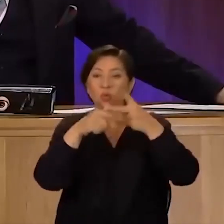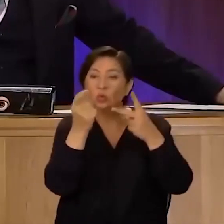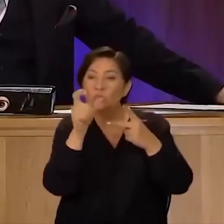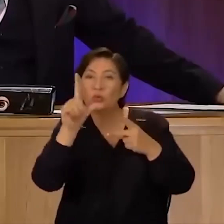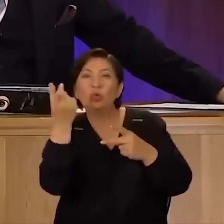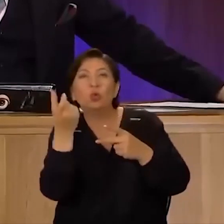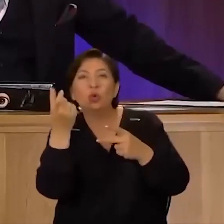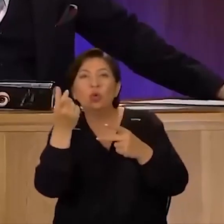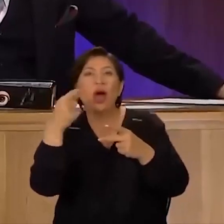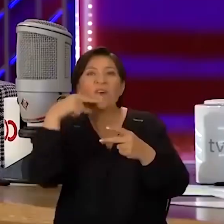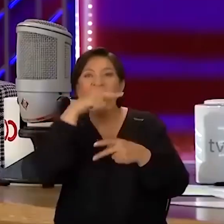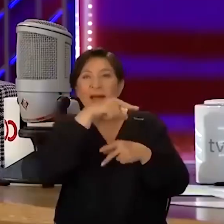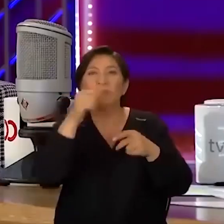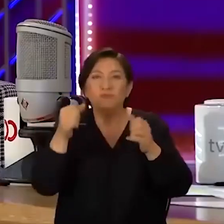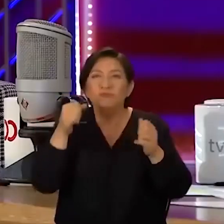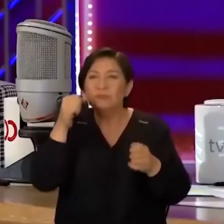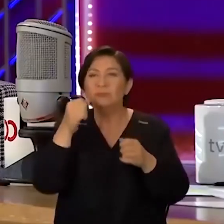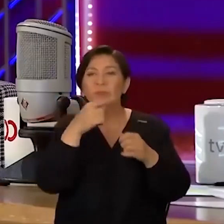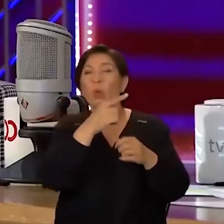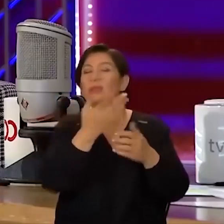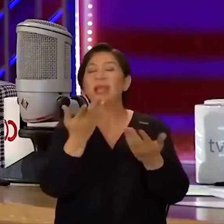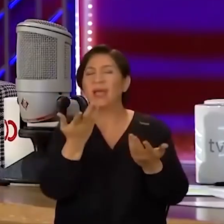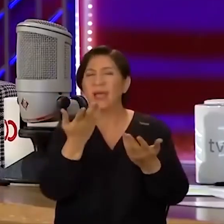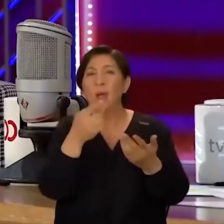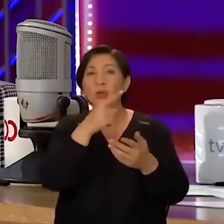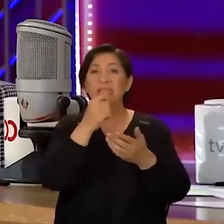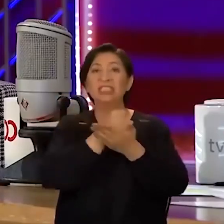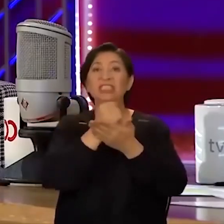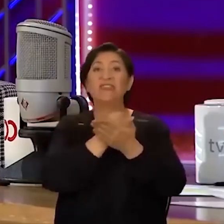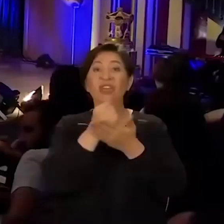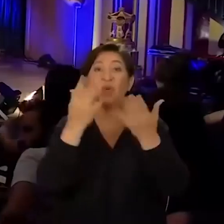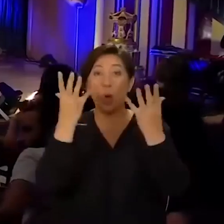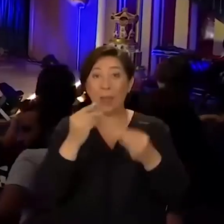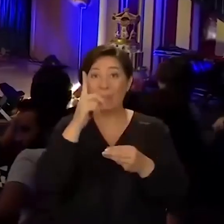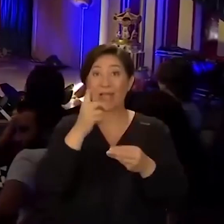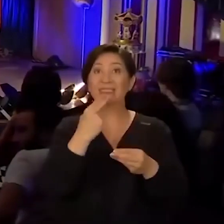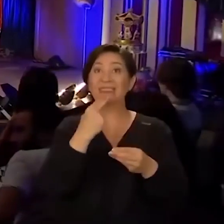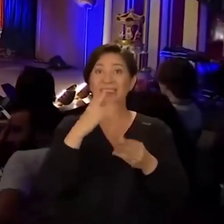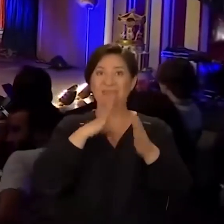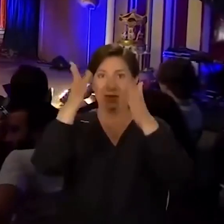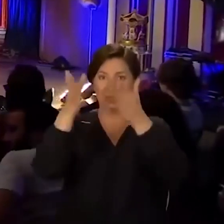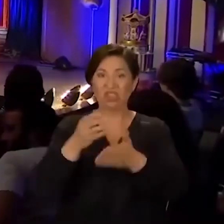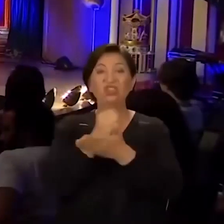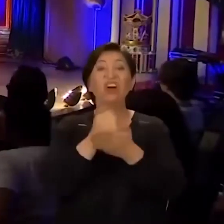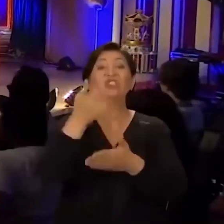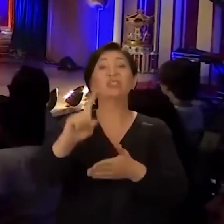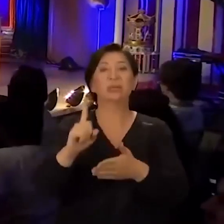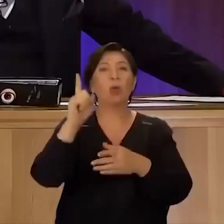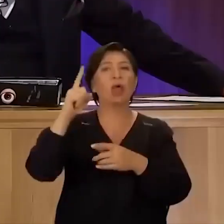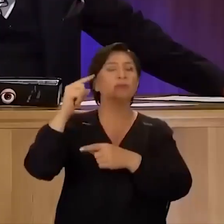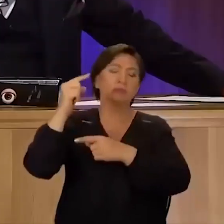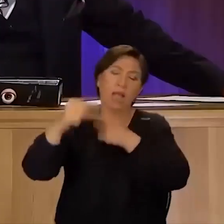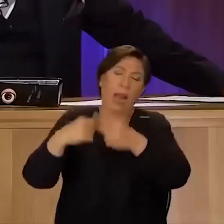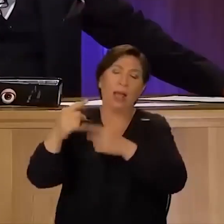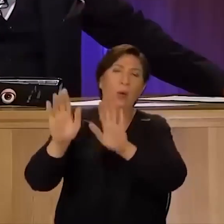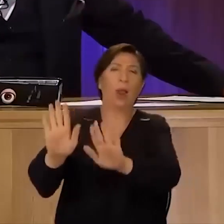uluların annesi büyü bilmem ya orada isteği şifacı olarak adlandırılan bir kız var Onların öyle